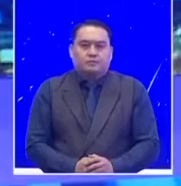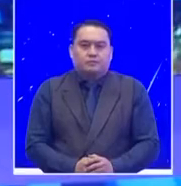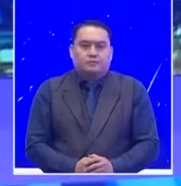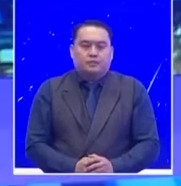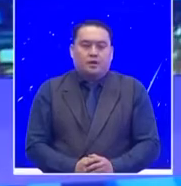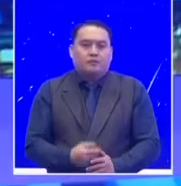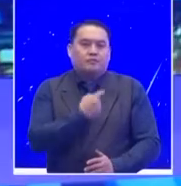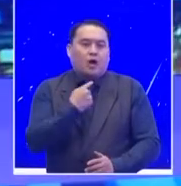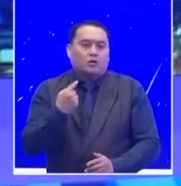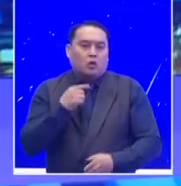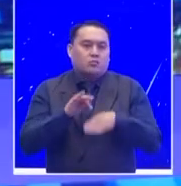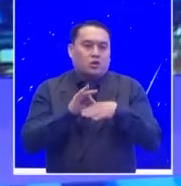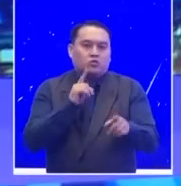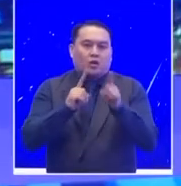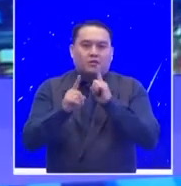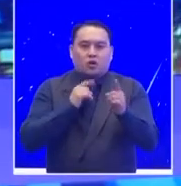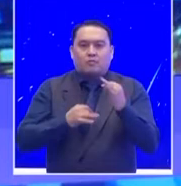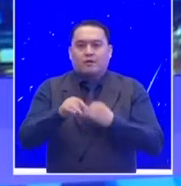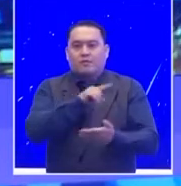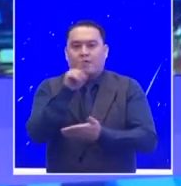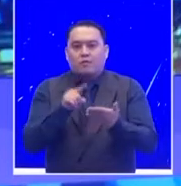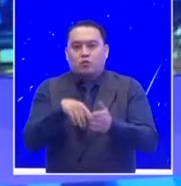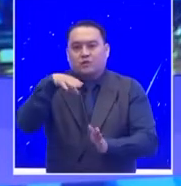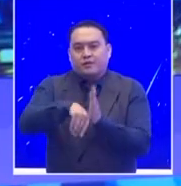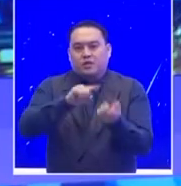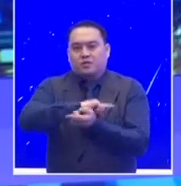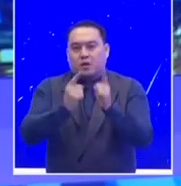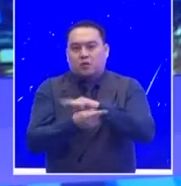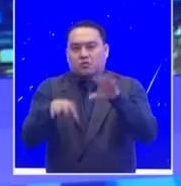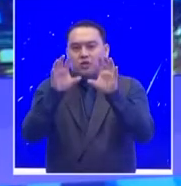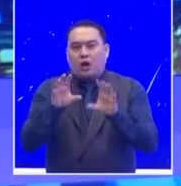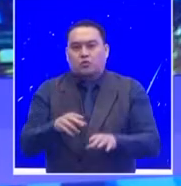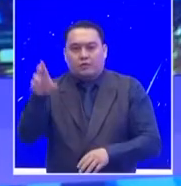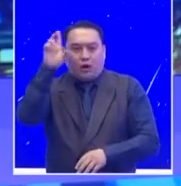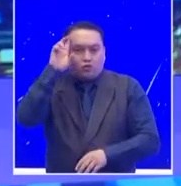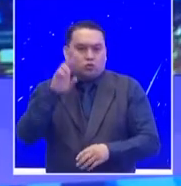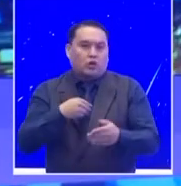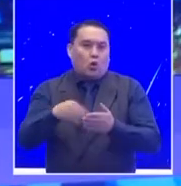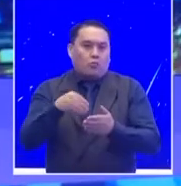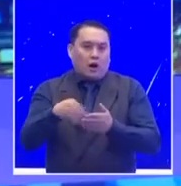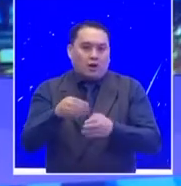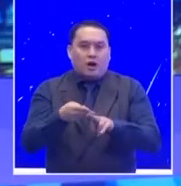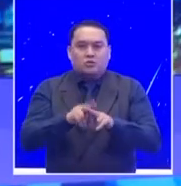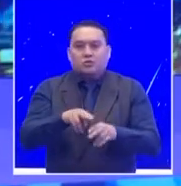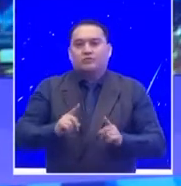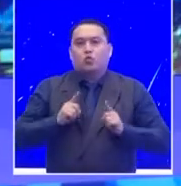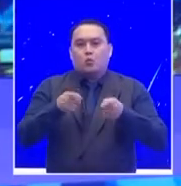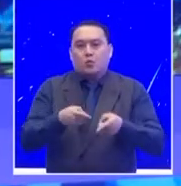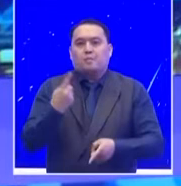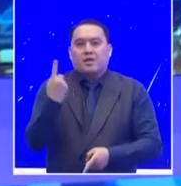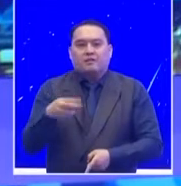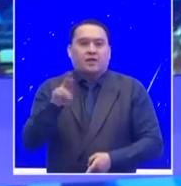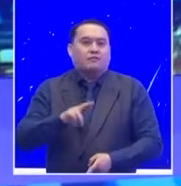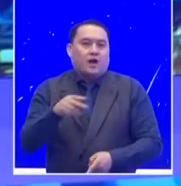В Талдыкургане прошел семинар-совещание по вопросам внесения изменений в законодательство о государственных закупках, которые вступили в силу